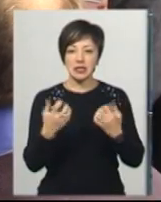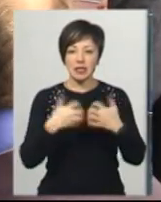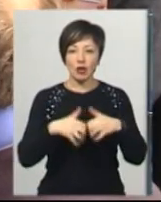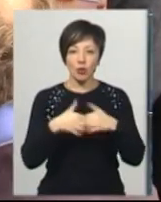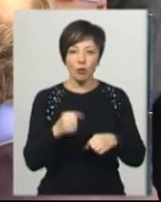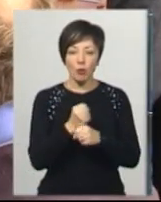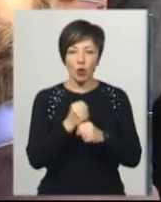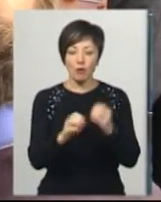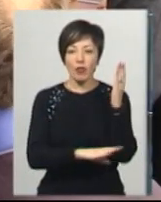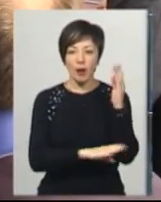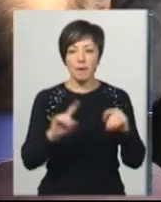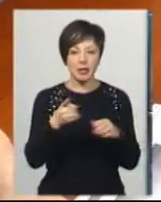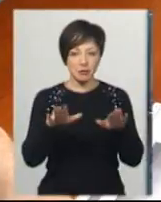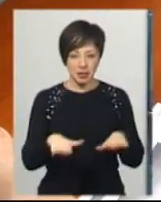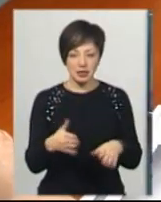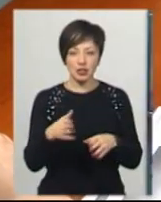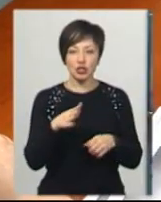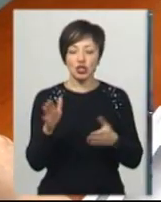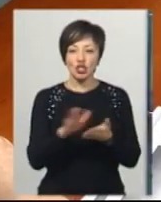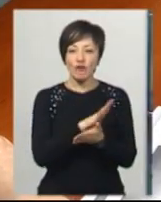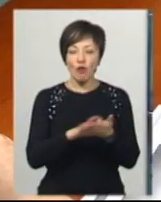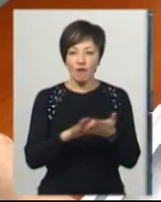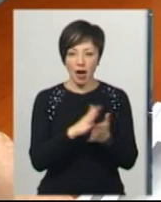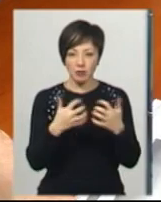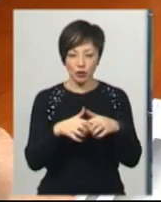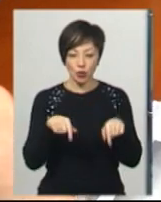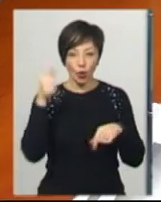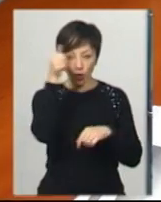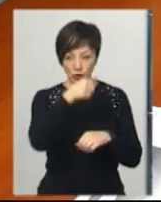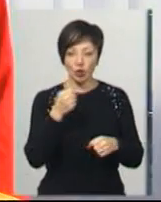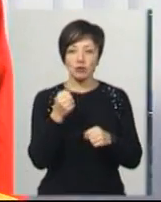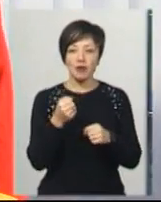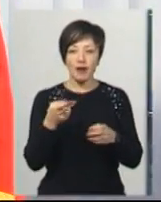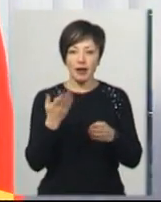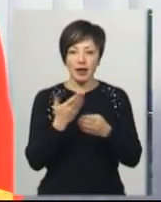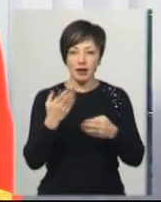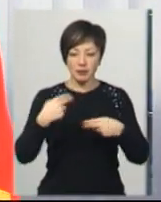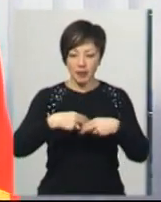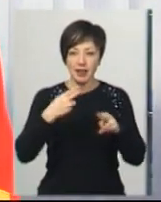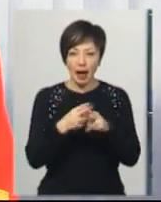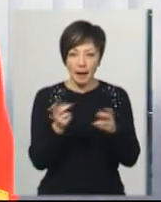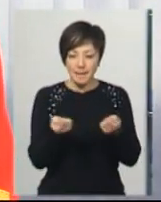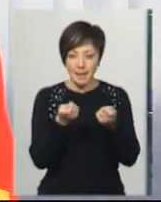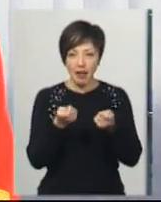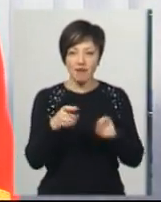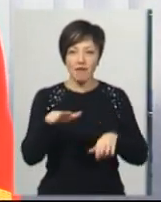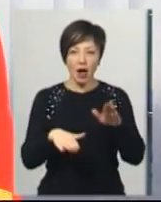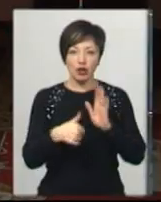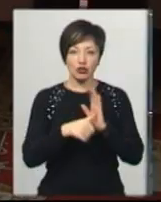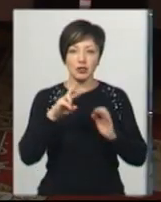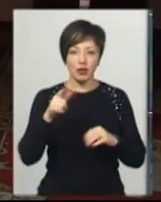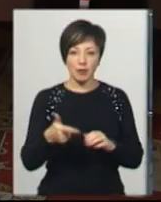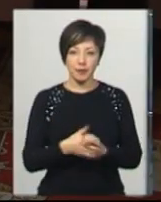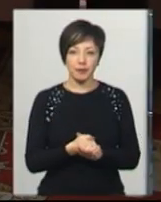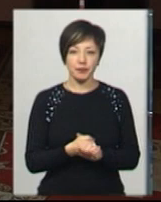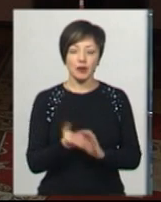на конкурсі перше місце шліфувальним станком. Цьогорічна розробка дозволить точно вирізати малі деталі, каже Єля Присяжнюк. Вага приладу – 6 кілограмів.